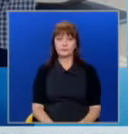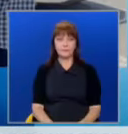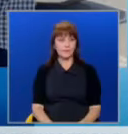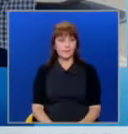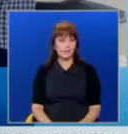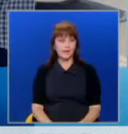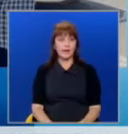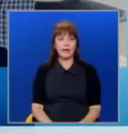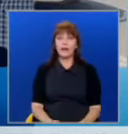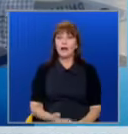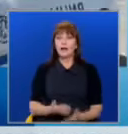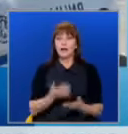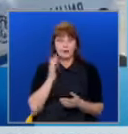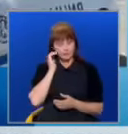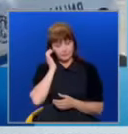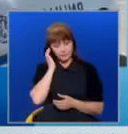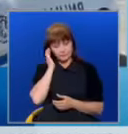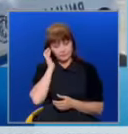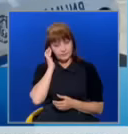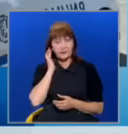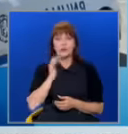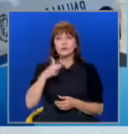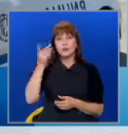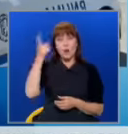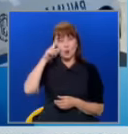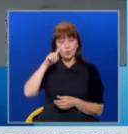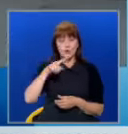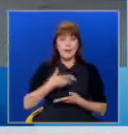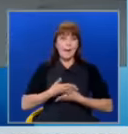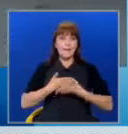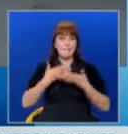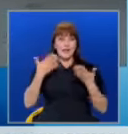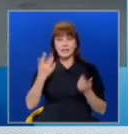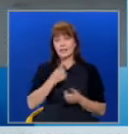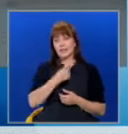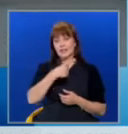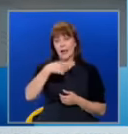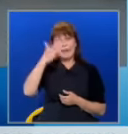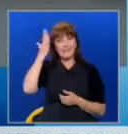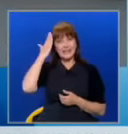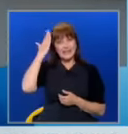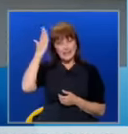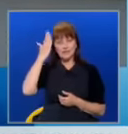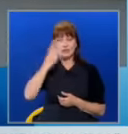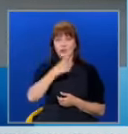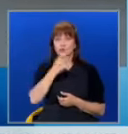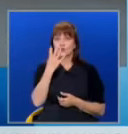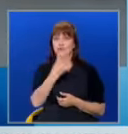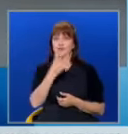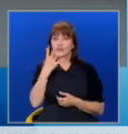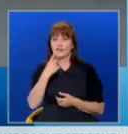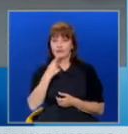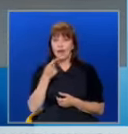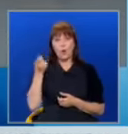Утре 5 юли е празникът на МВР. Министерството отбелязва 144-та годишнина от създаването си. Синдикатите